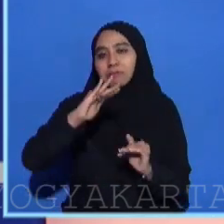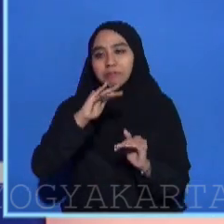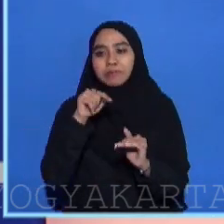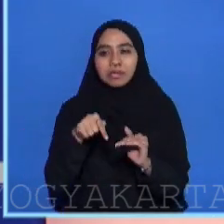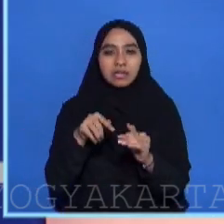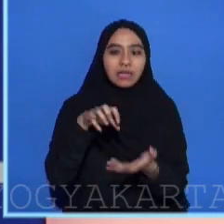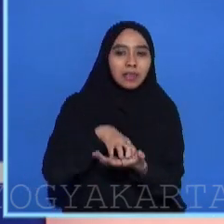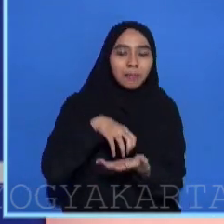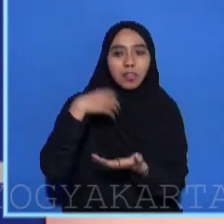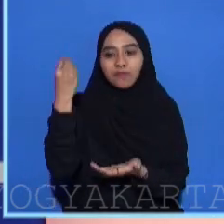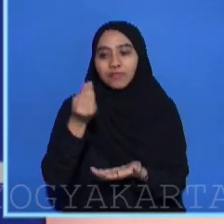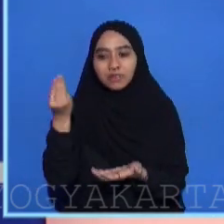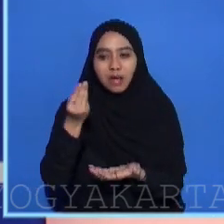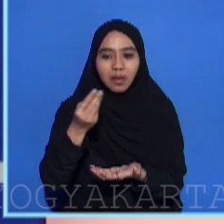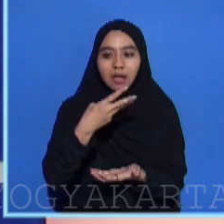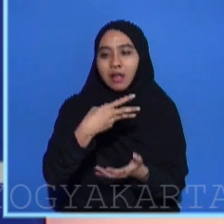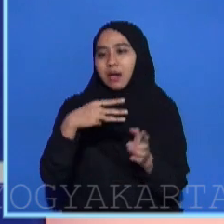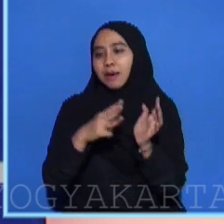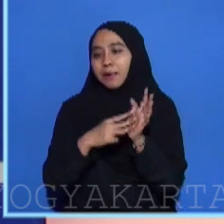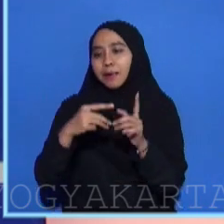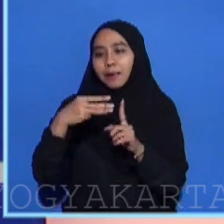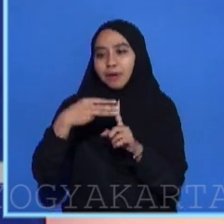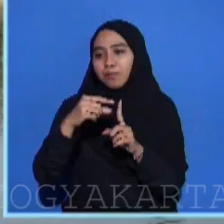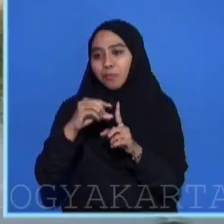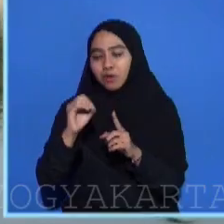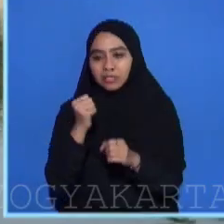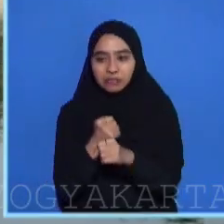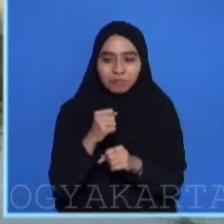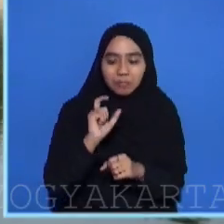wisata Embung Langensari melalui mancing gratis